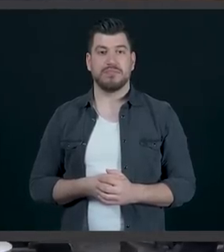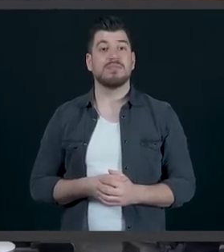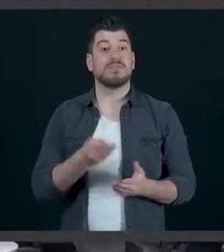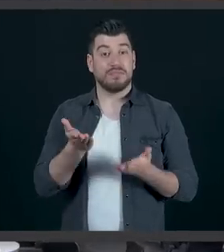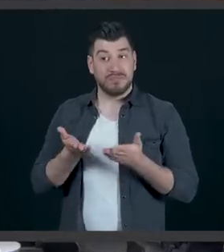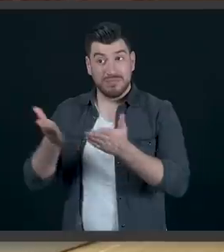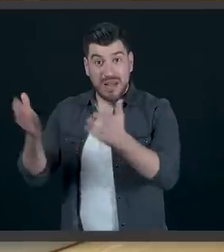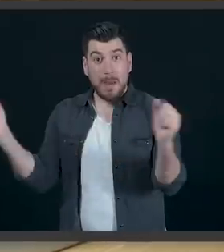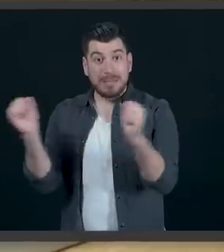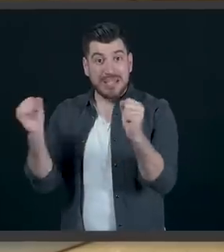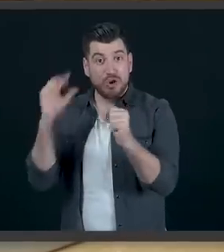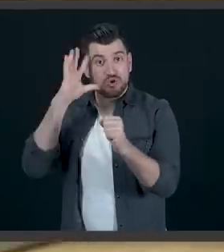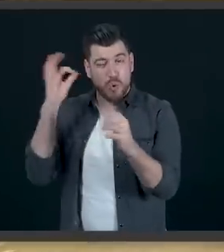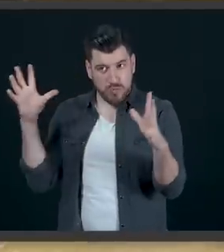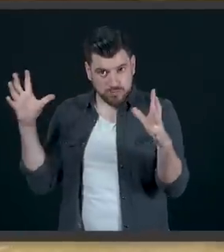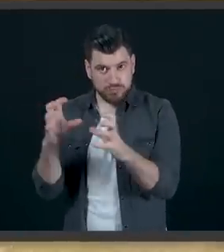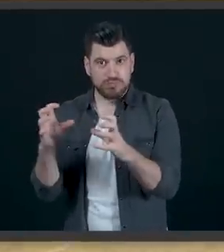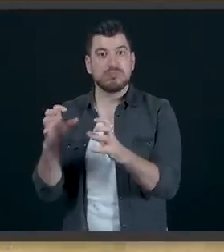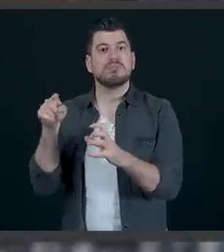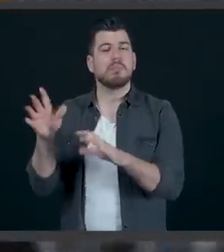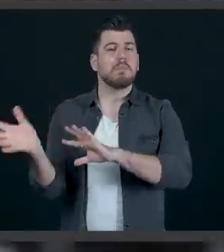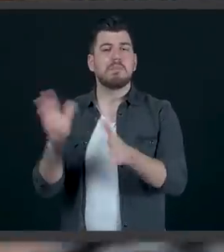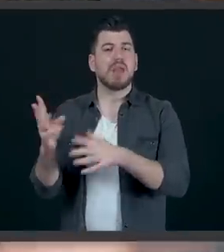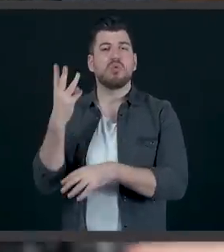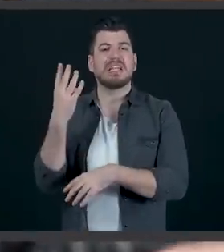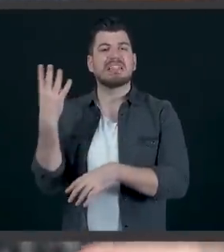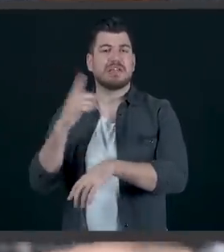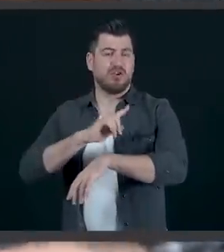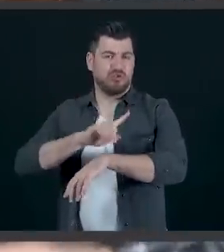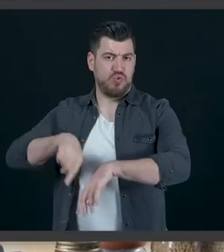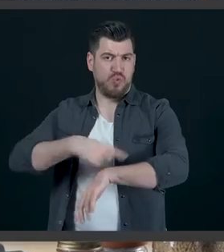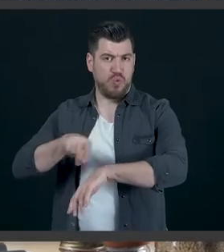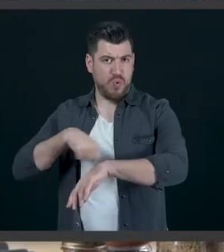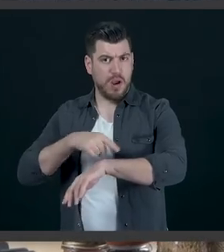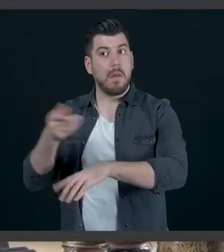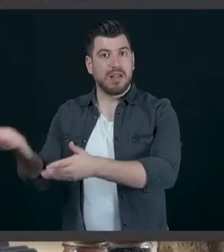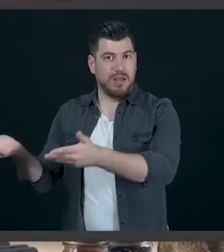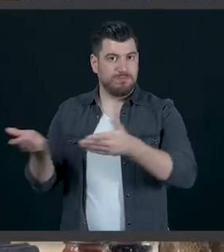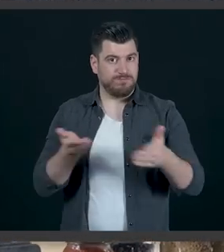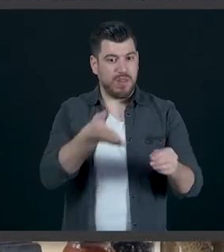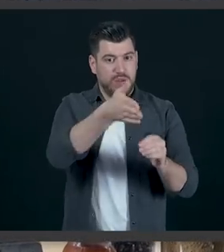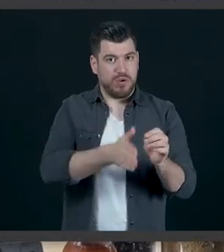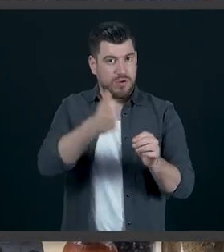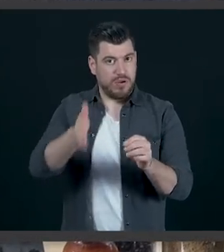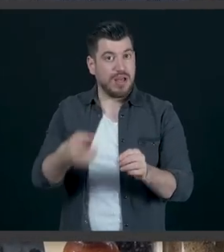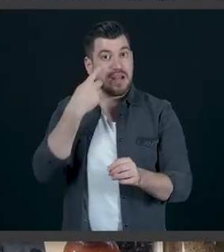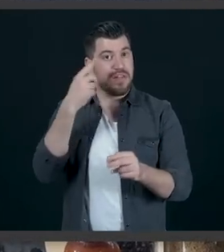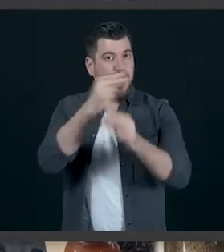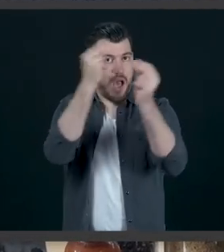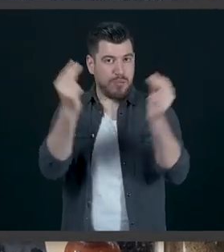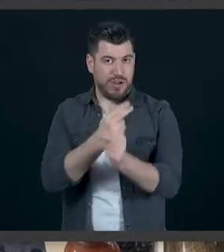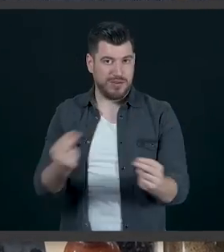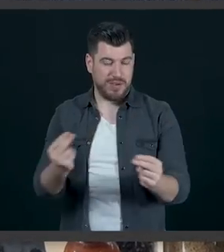Θα το βάλω στο ψυγείο να πήξει για τουλάχιστον 3-4 ώρες. Θα σας το βγάλω να το κόψω να δείτε τι έχουμε κάνει.